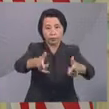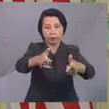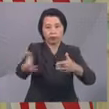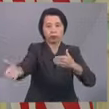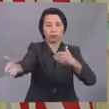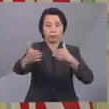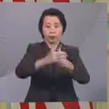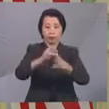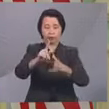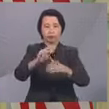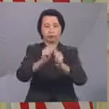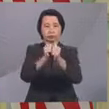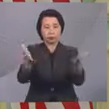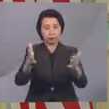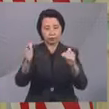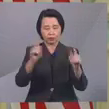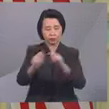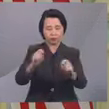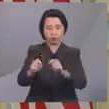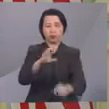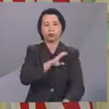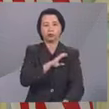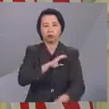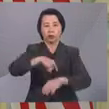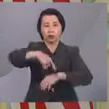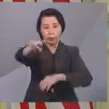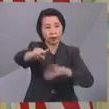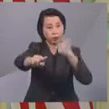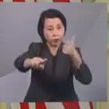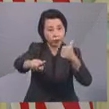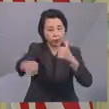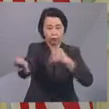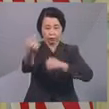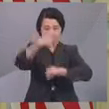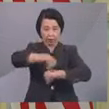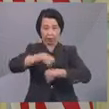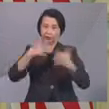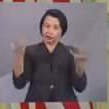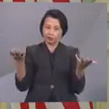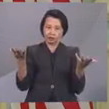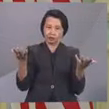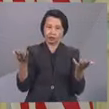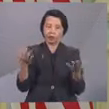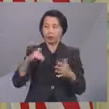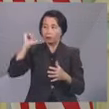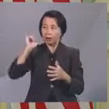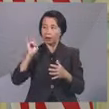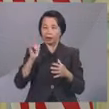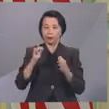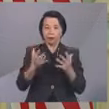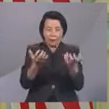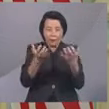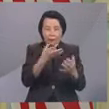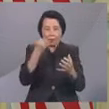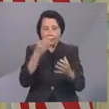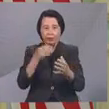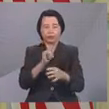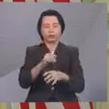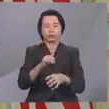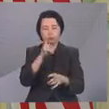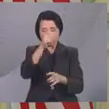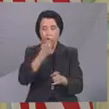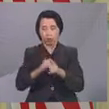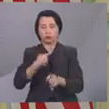Lumpur tanpa tindakan oleh pihak polis. Jadi mereka berebut malam tadi, memanglah saya pun dah sebut